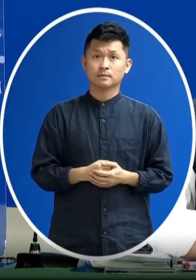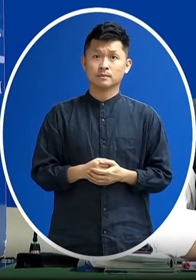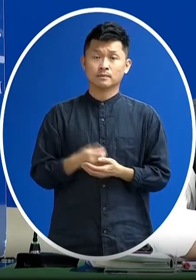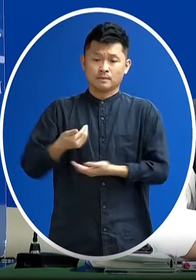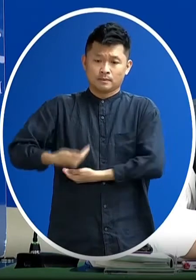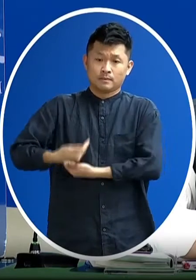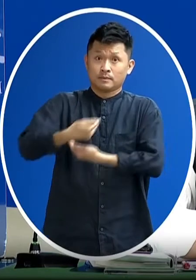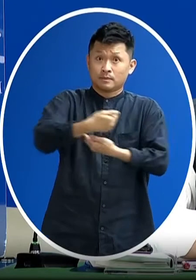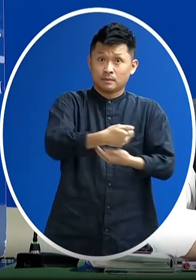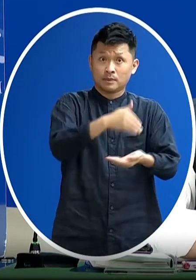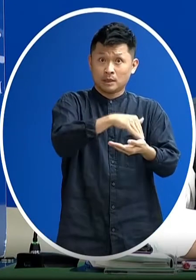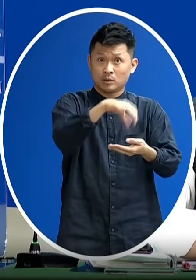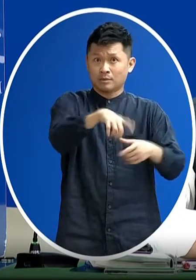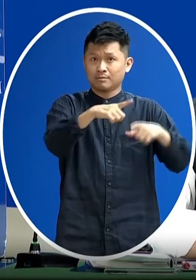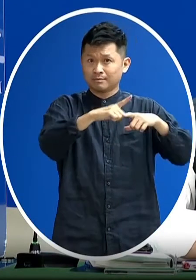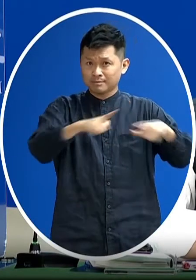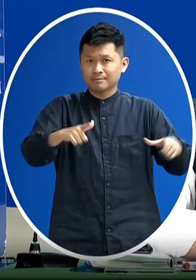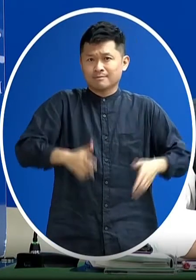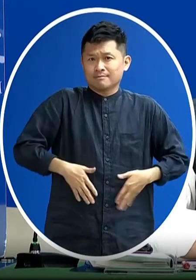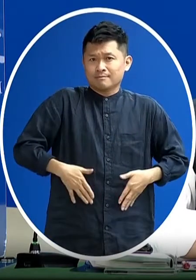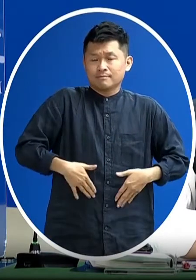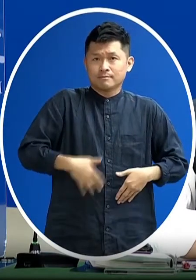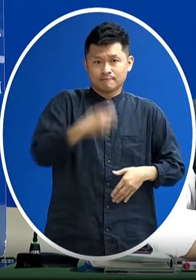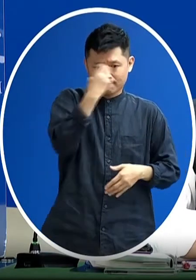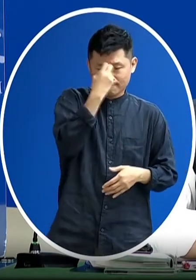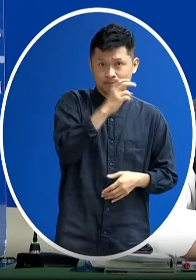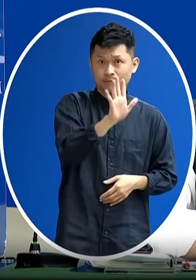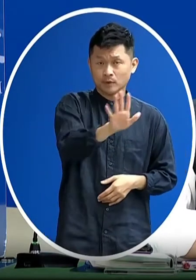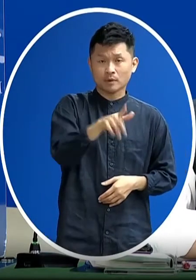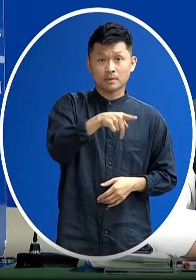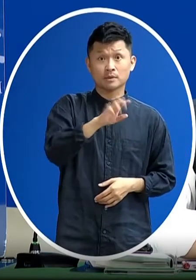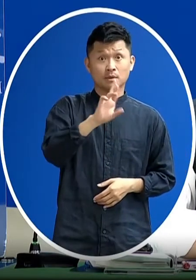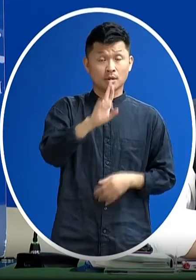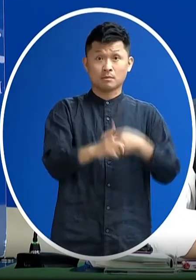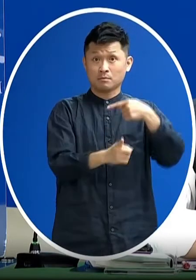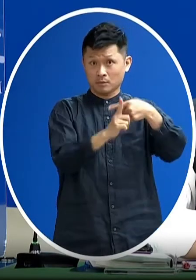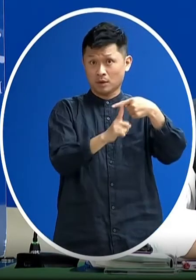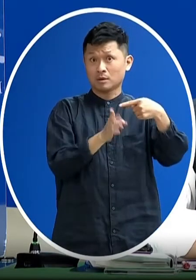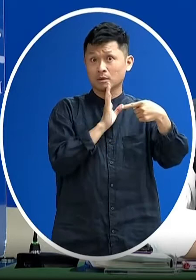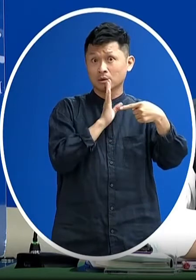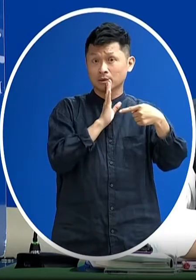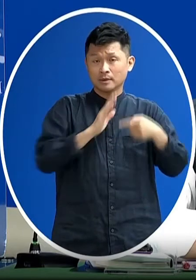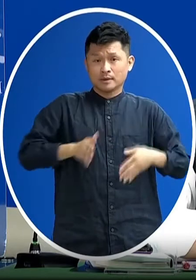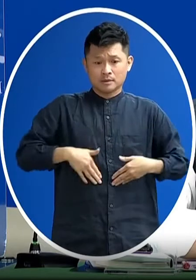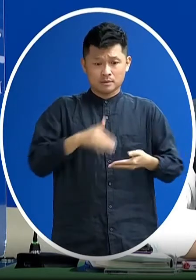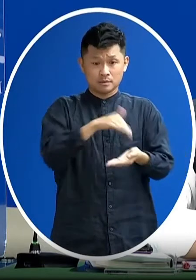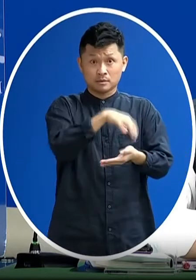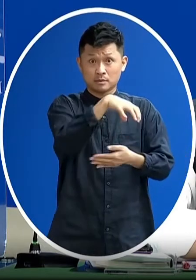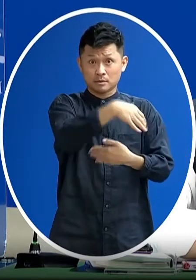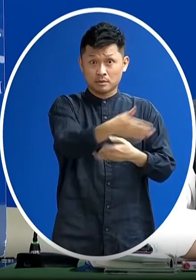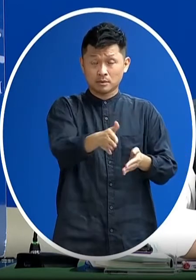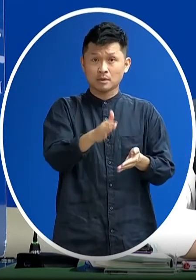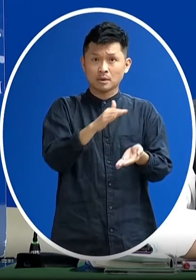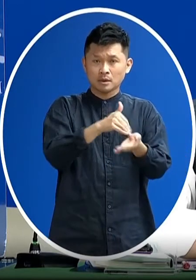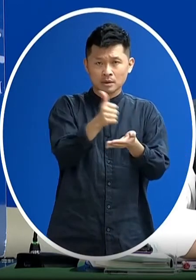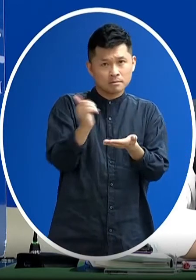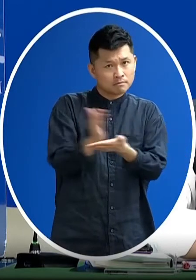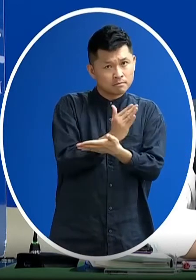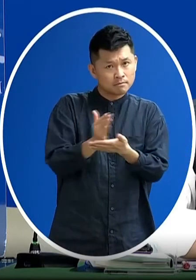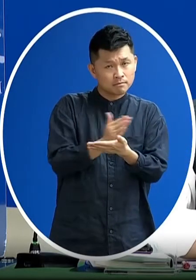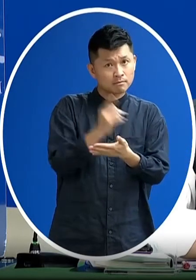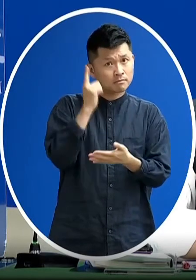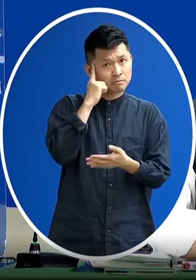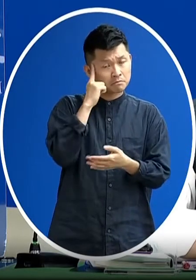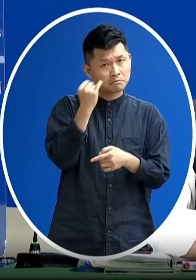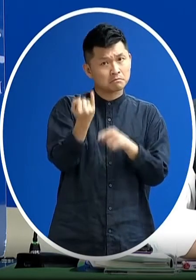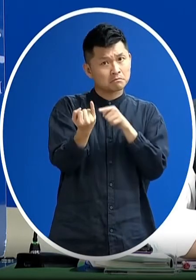院的急诊这边去做这个检查，那低血压是阳性。那在急诊这边经过医师的评估之后，认为说